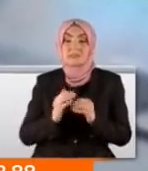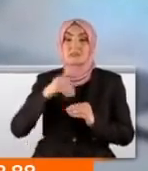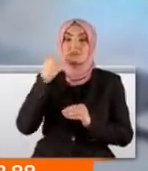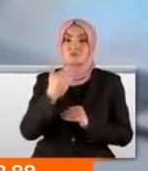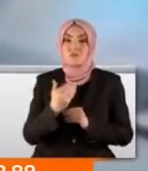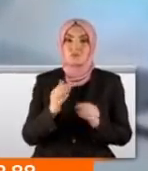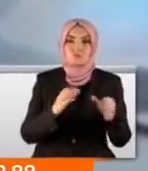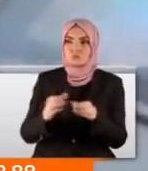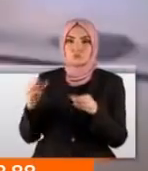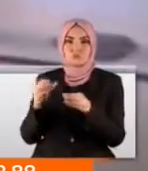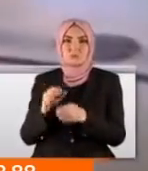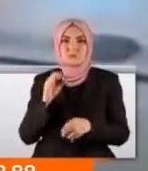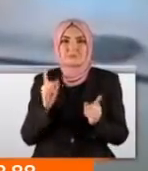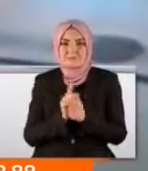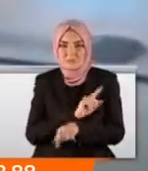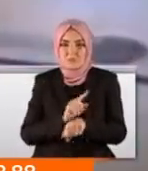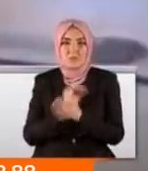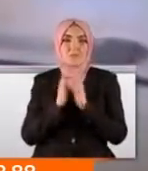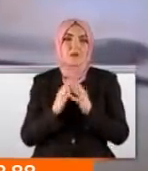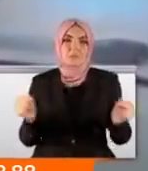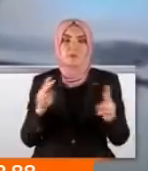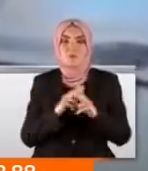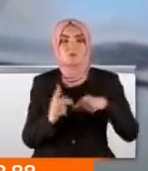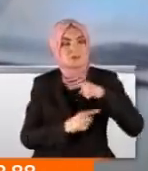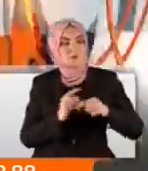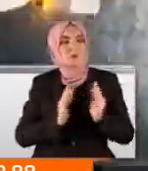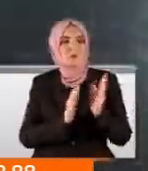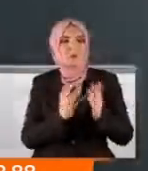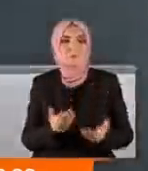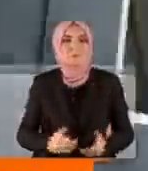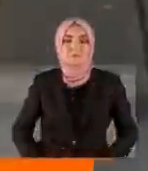arasında kayıplara karıştı. Polis şimdi her yerde onları arıyor.